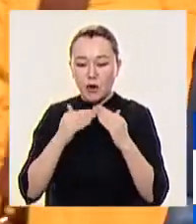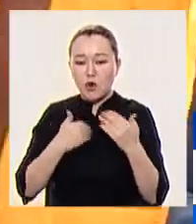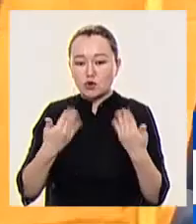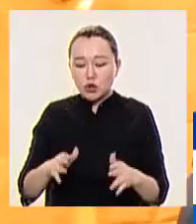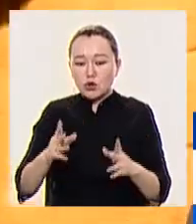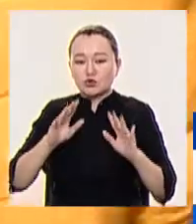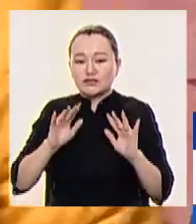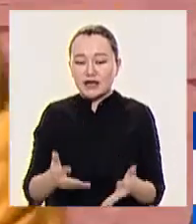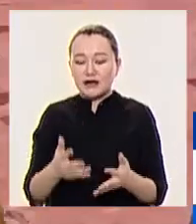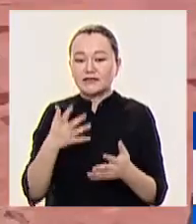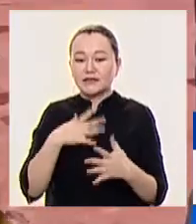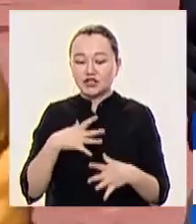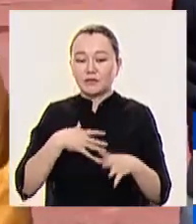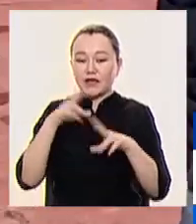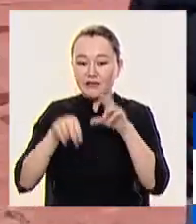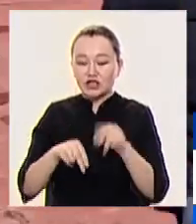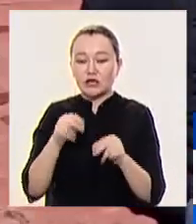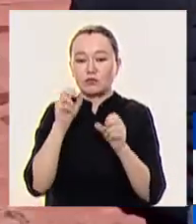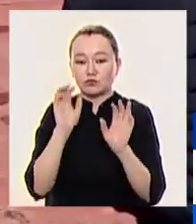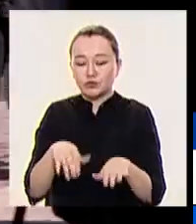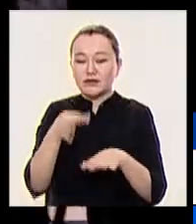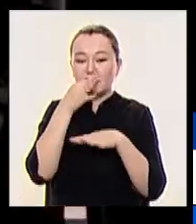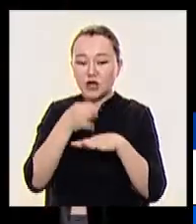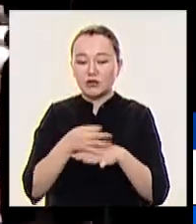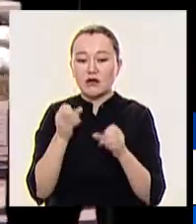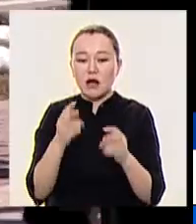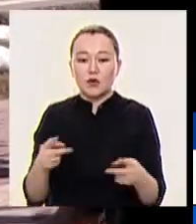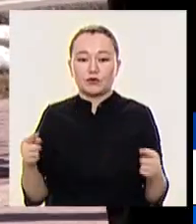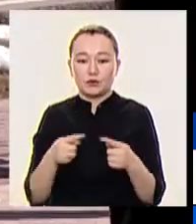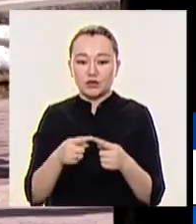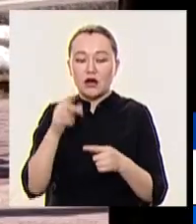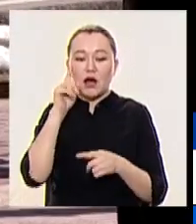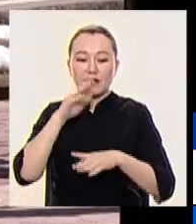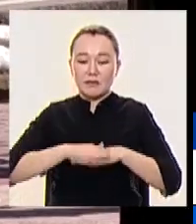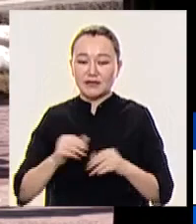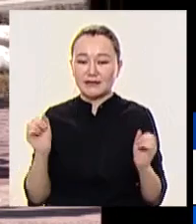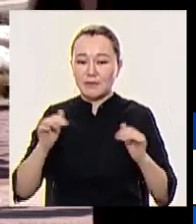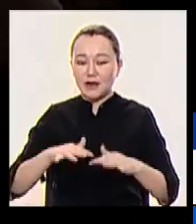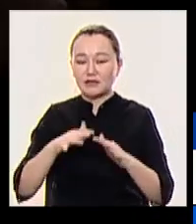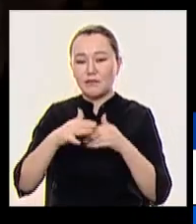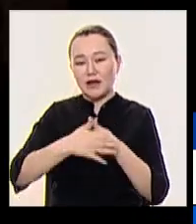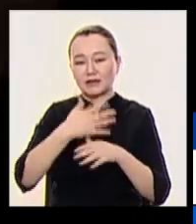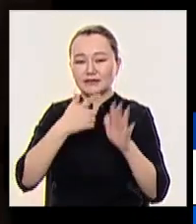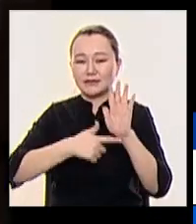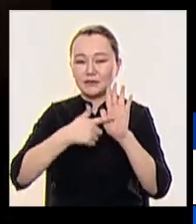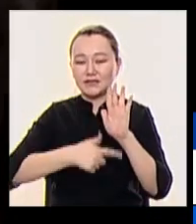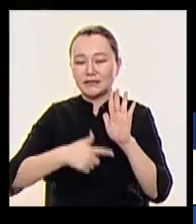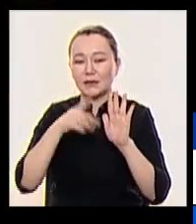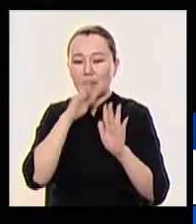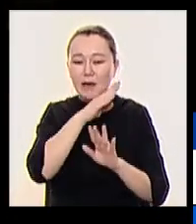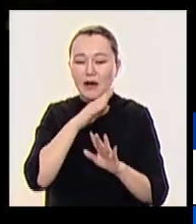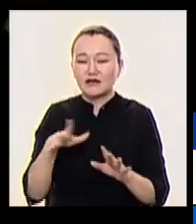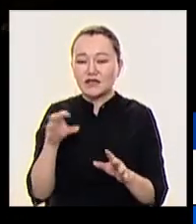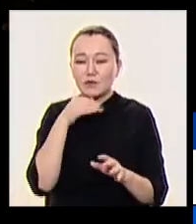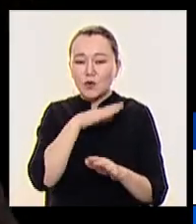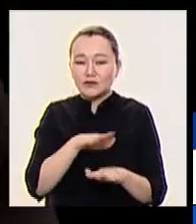устали. Зачем нас обнадеживать? Пусть скажут, как есть. У акимата собрались порядка 70 многодетных матерей.